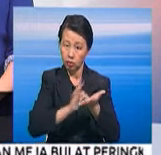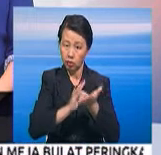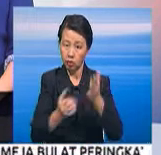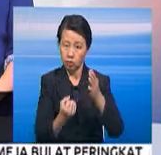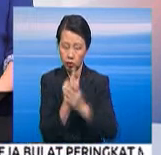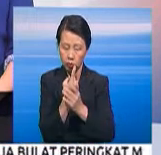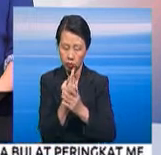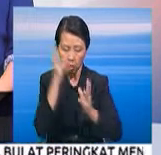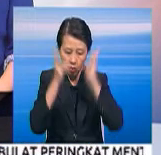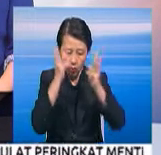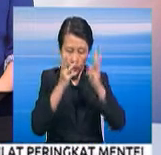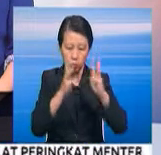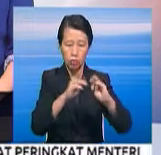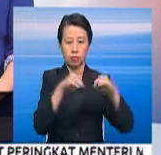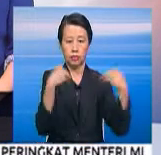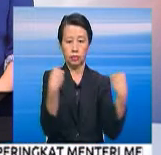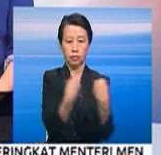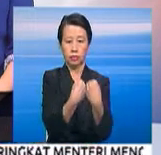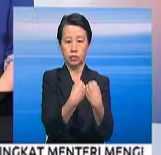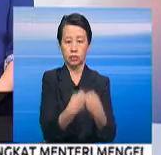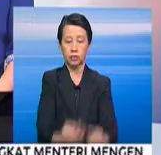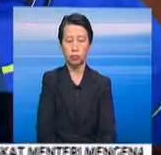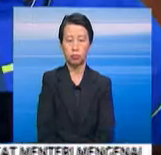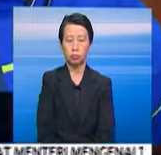menimbulkan kebimbangan masyarakat.